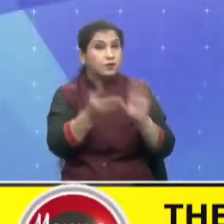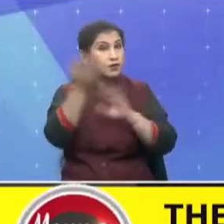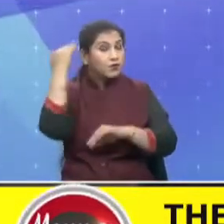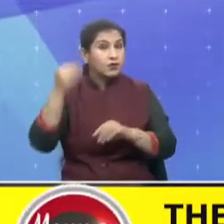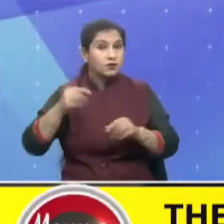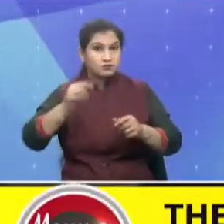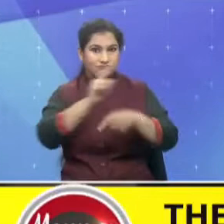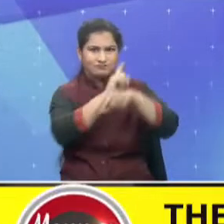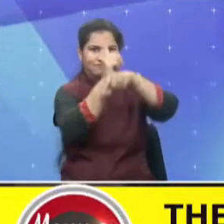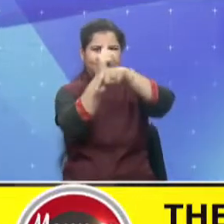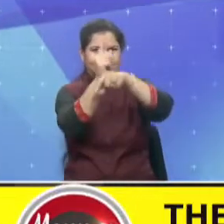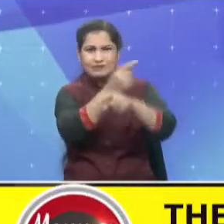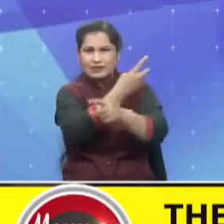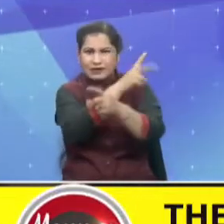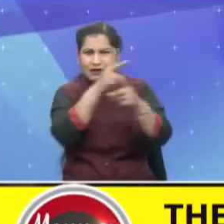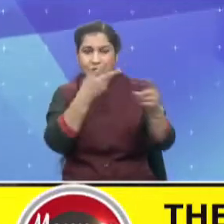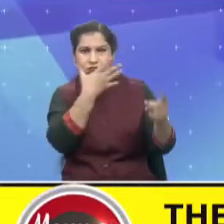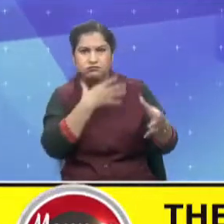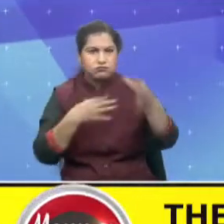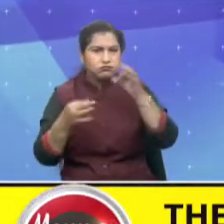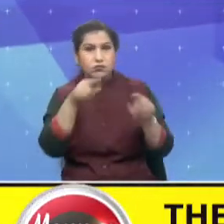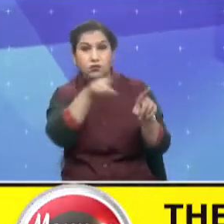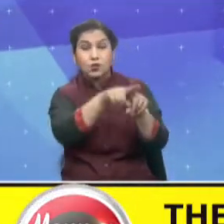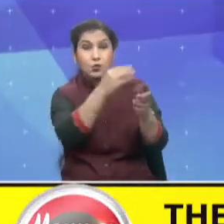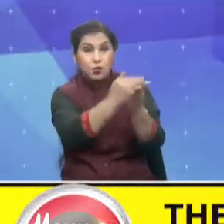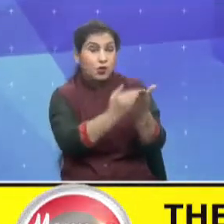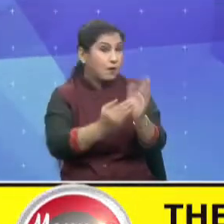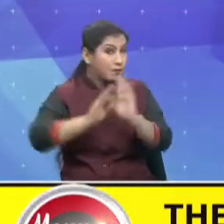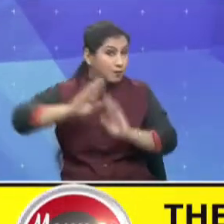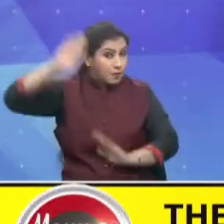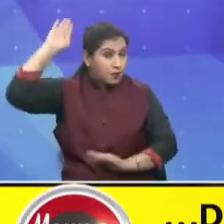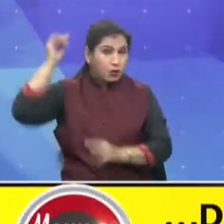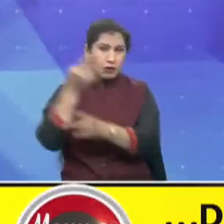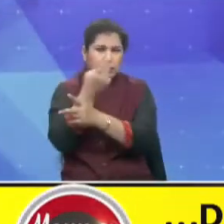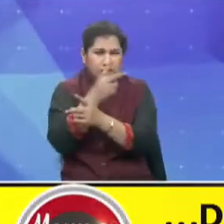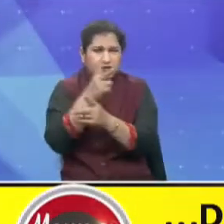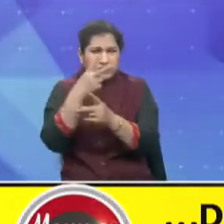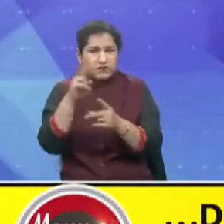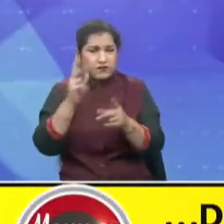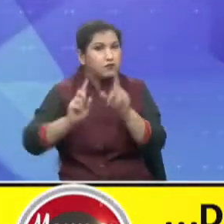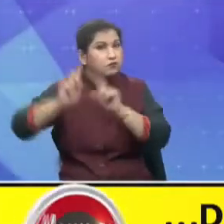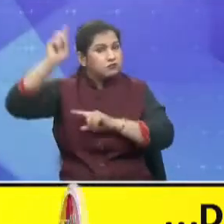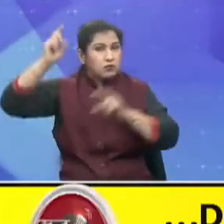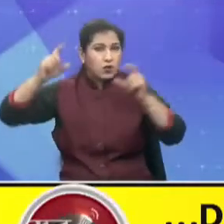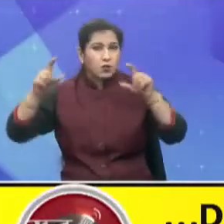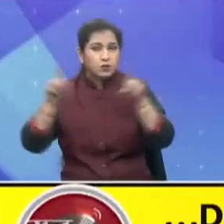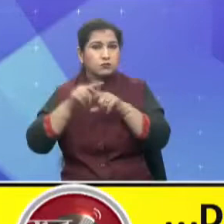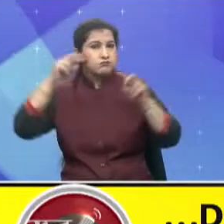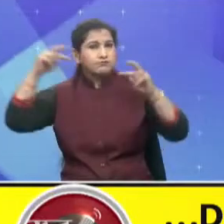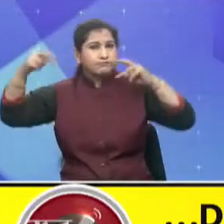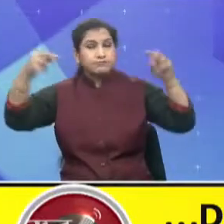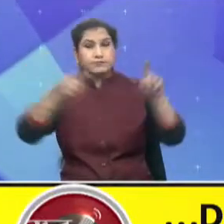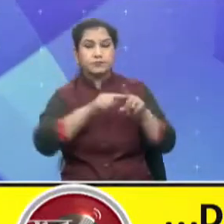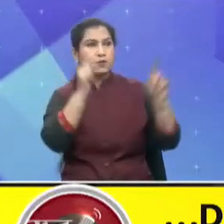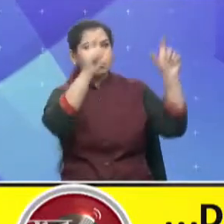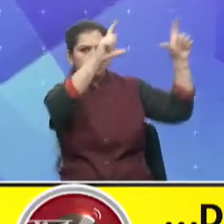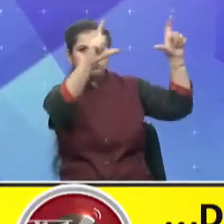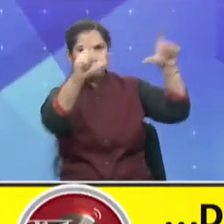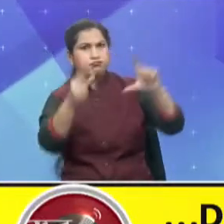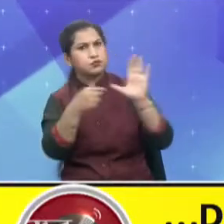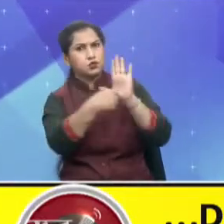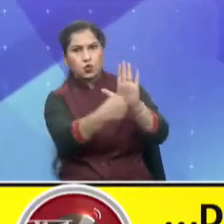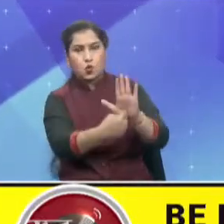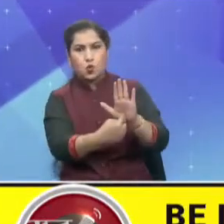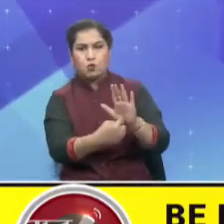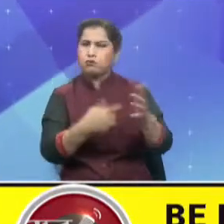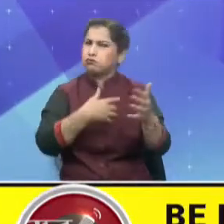में भारतीय स्वतंत्रता संग्राम के अलग अलग पहलुओं को जीवंत बनाया गया।